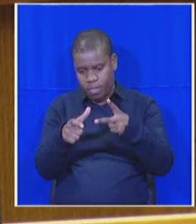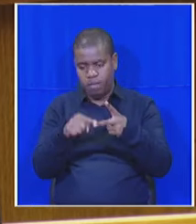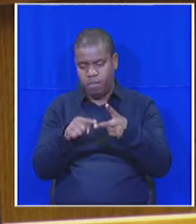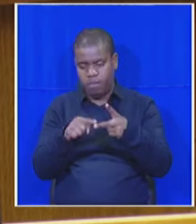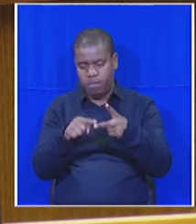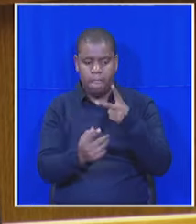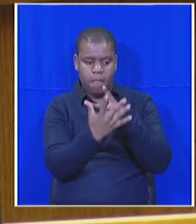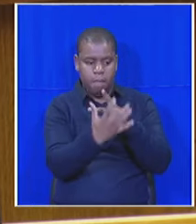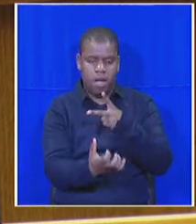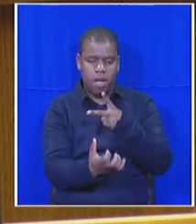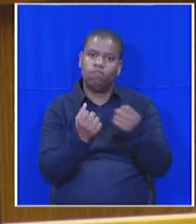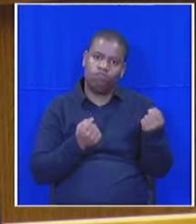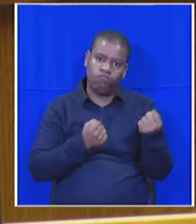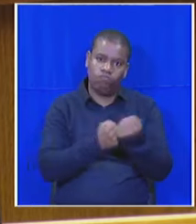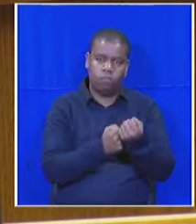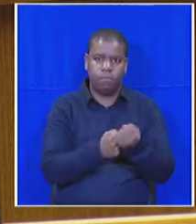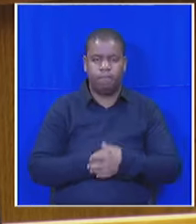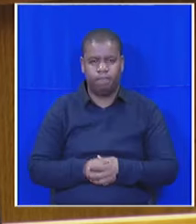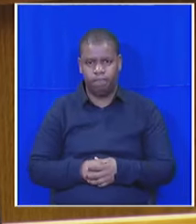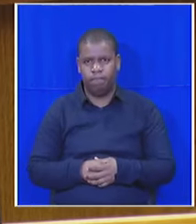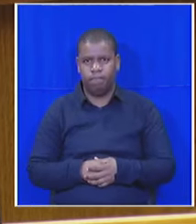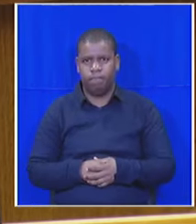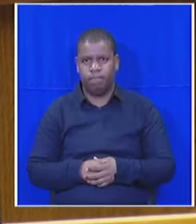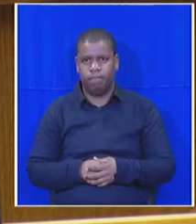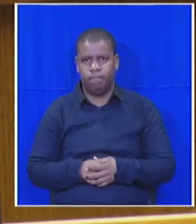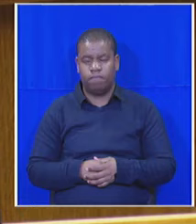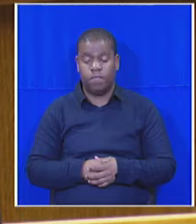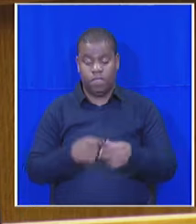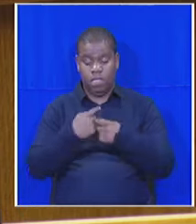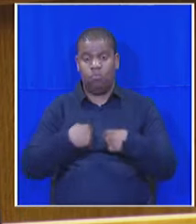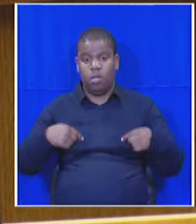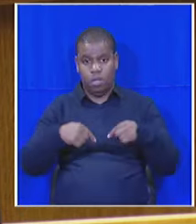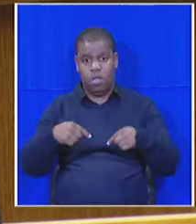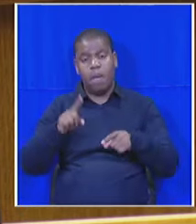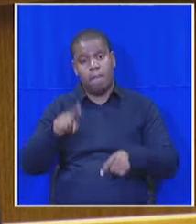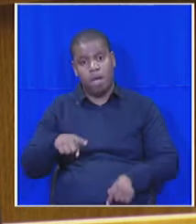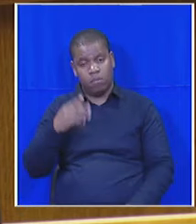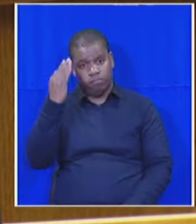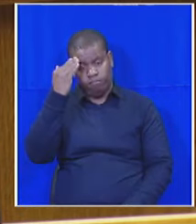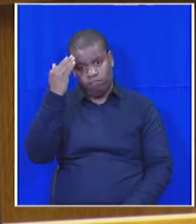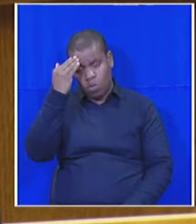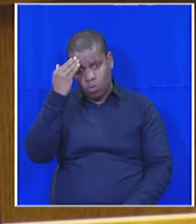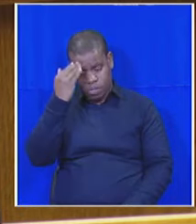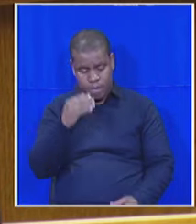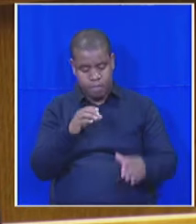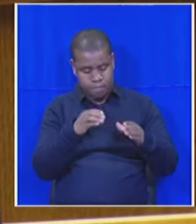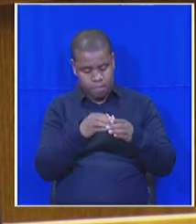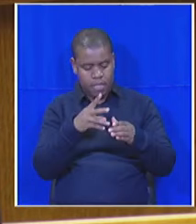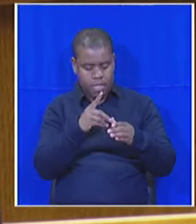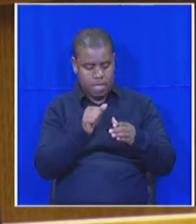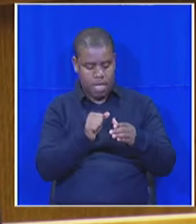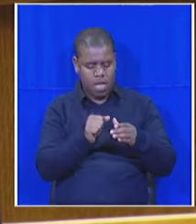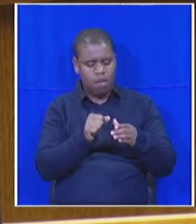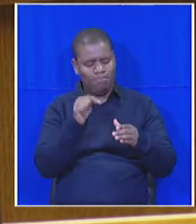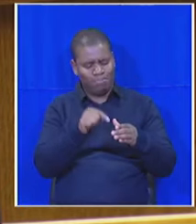oluhlahlo lwabiwo mali. Kufanelekile ke ukuba iqela leDA kwezopolitiko lingabi